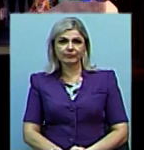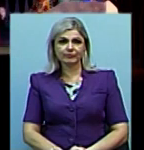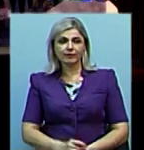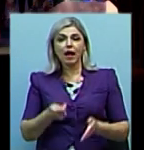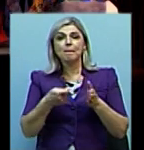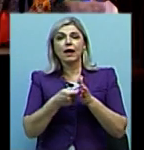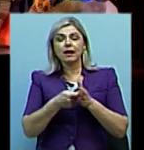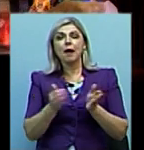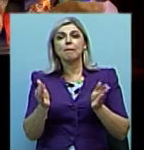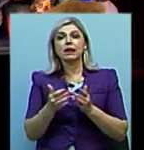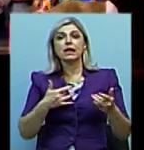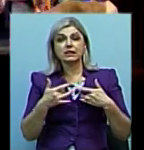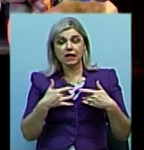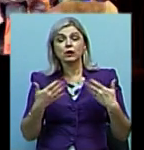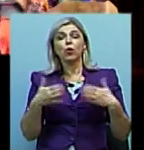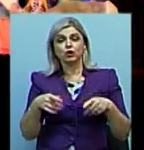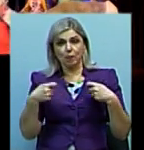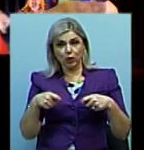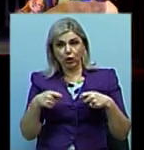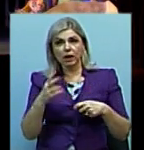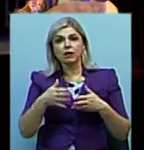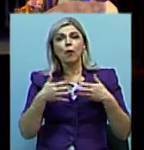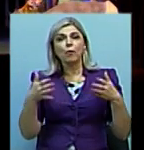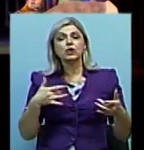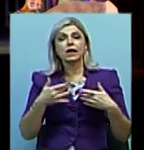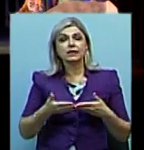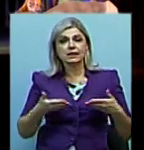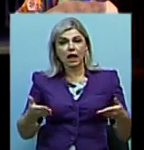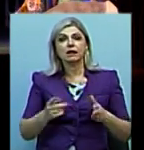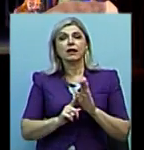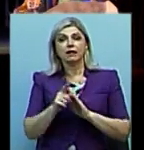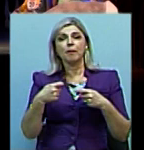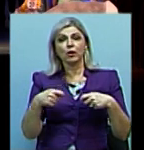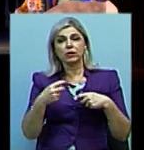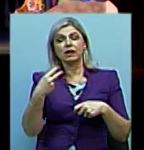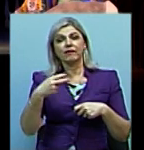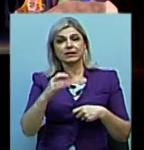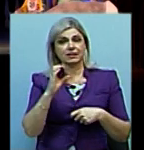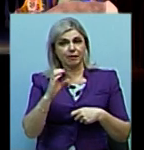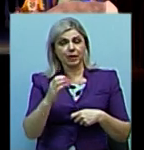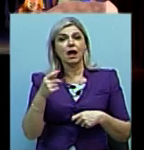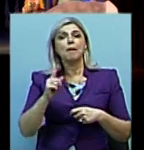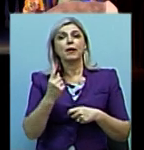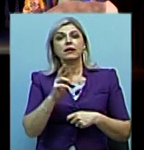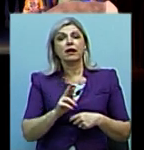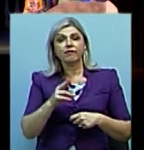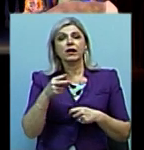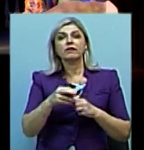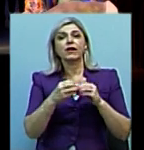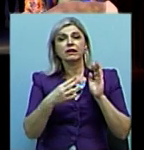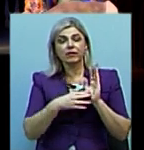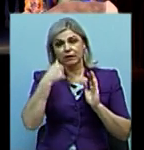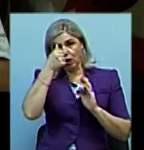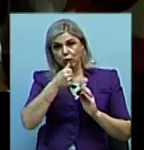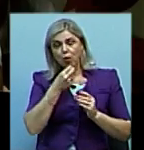Квитки на малу сцену вже у продажі. На велику сцену надійдуть у продаж 20 вересня. З 1 січня 2019 року їх вартість